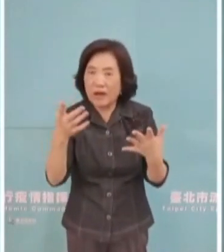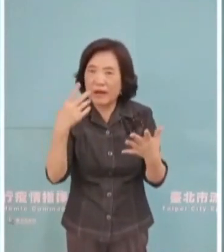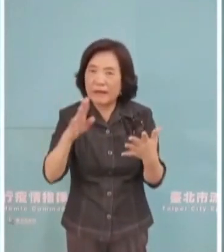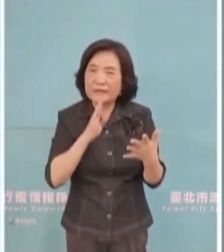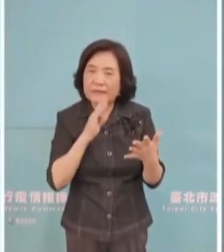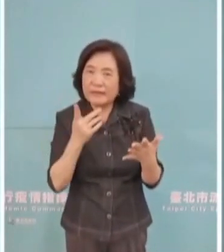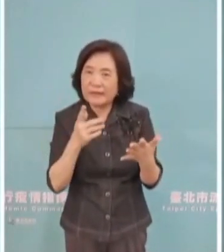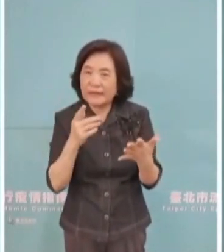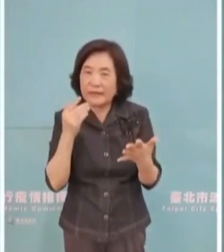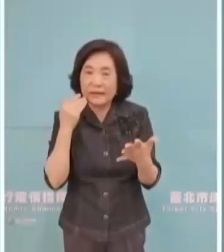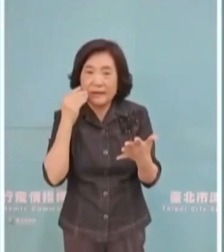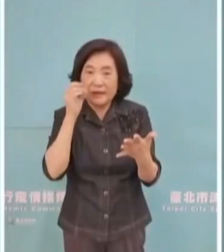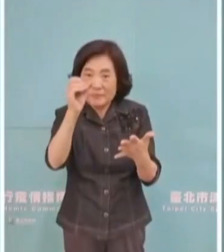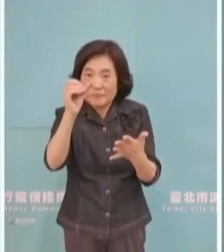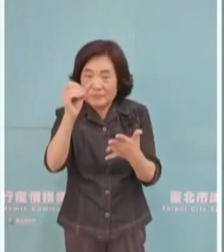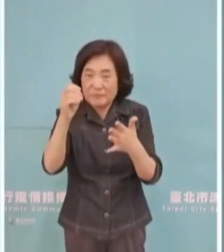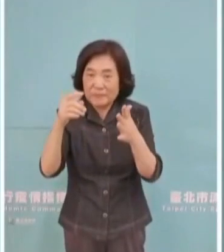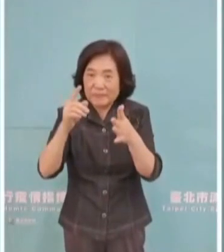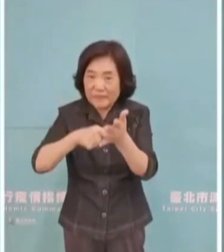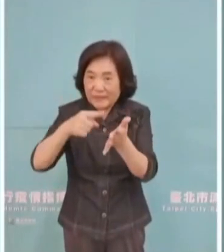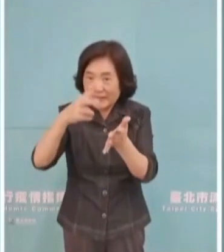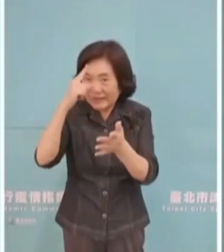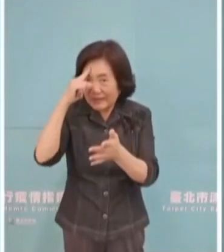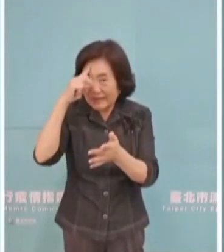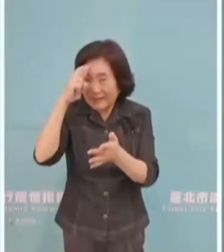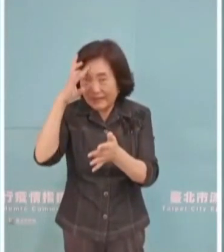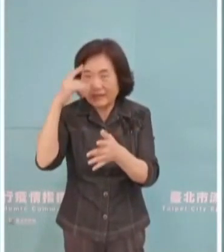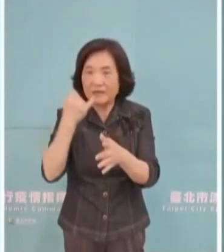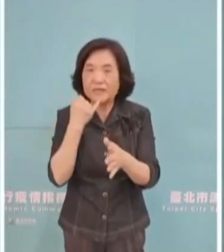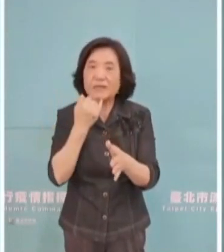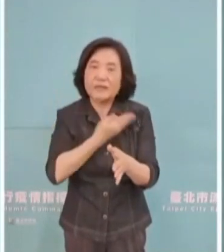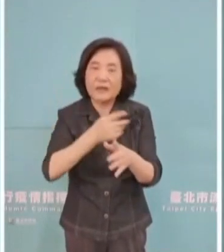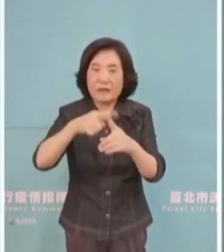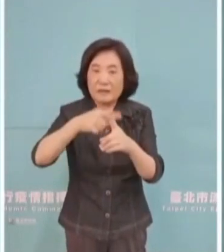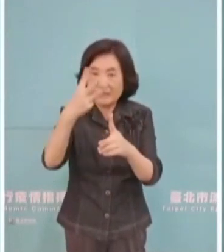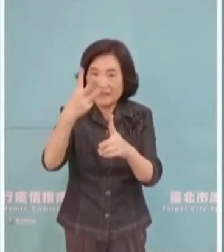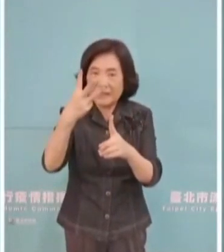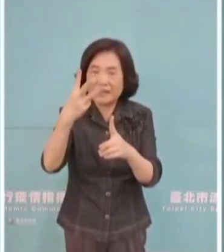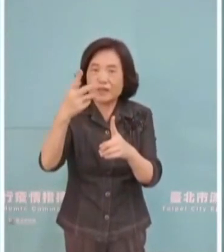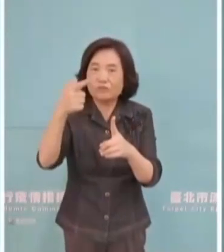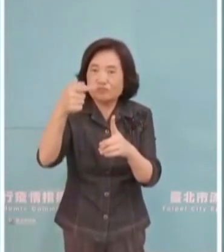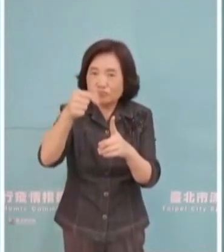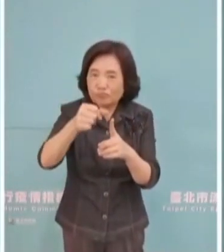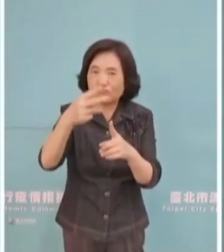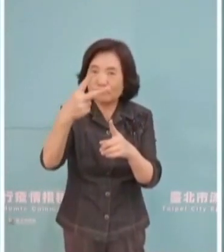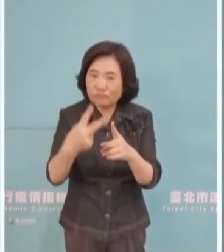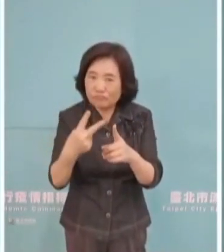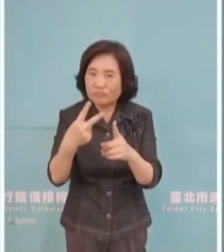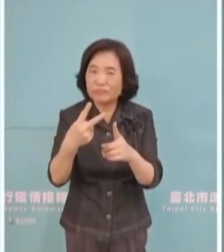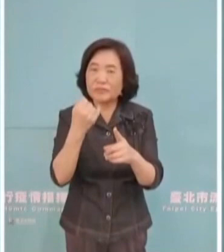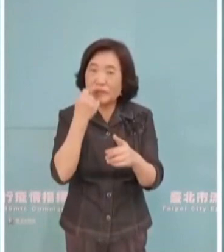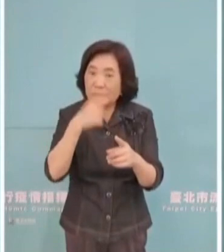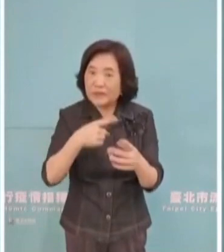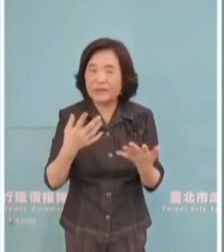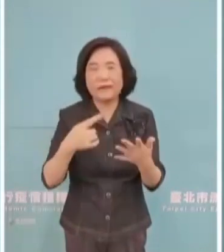降低这个管制的 label， 叫管制的程度。还有一个问题是这样的，这也